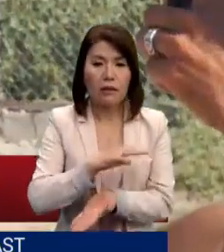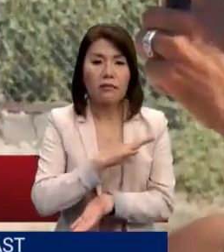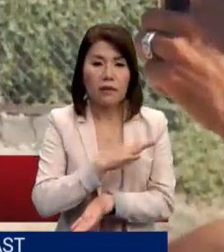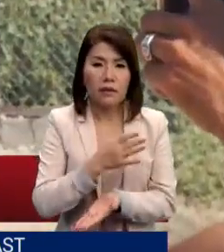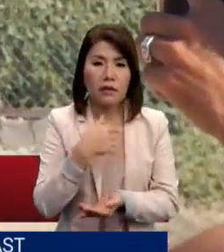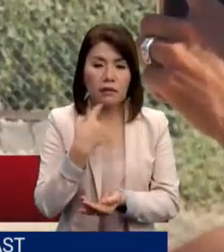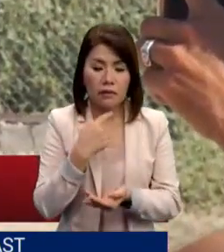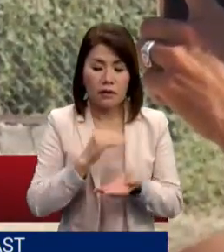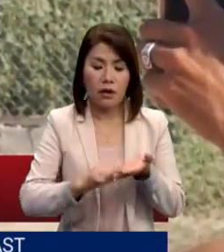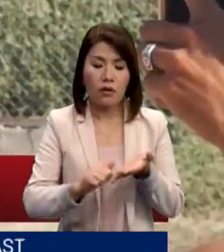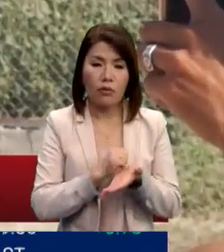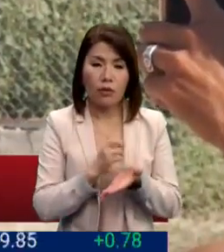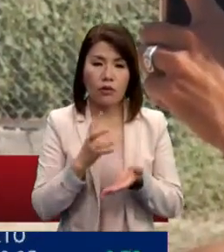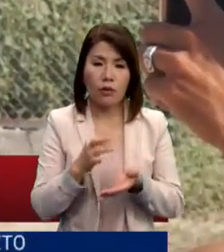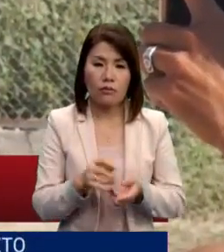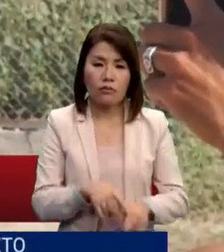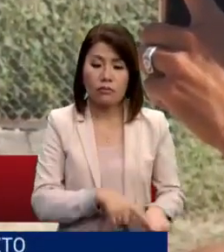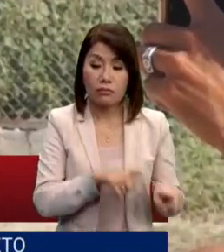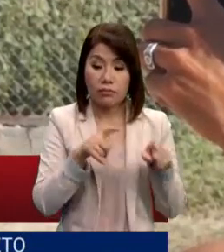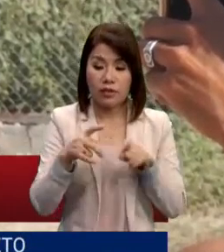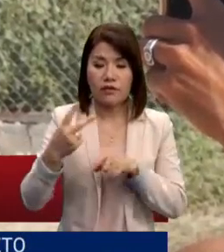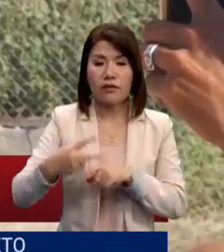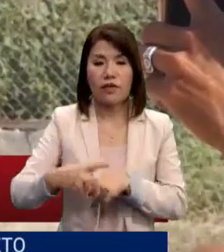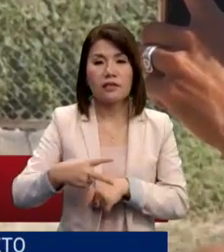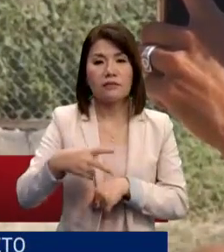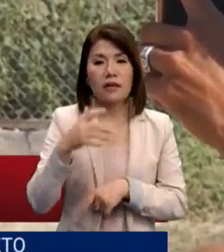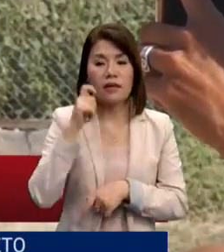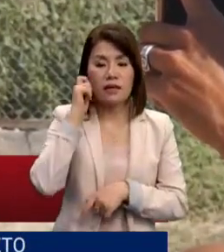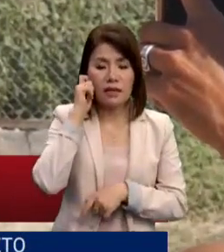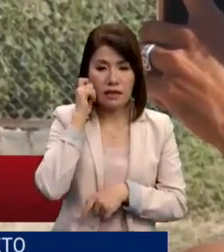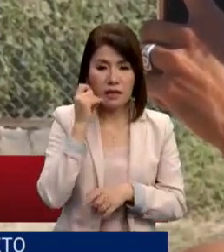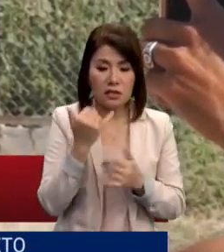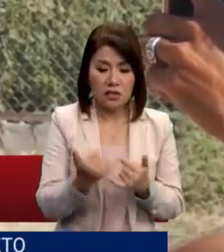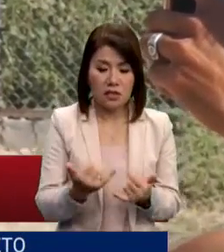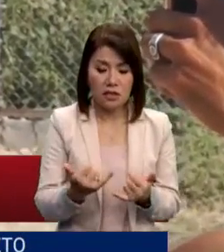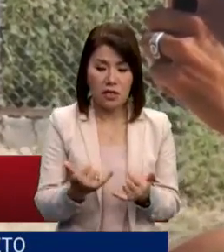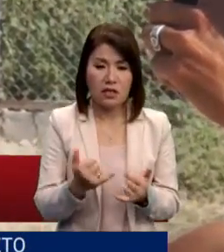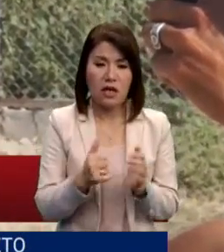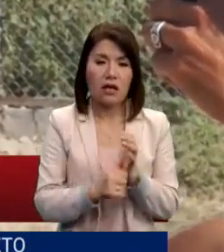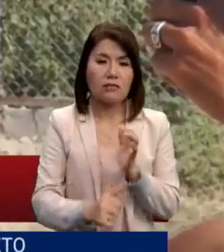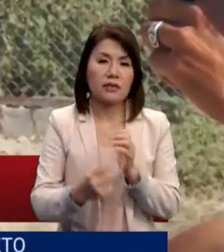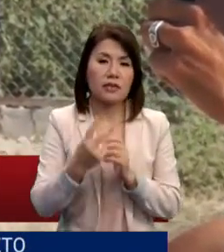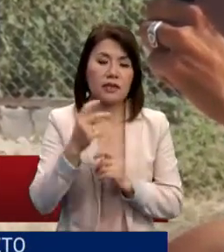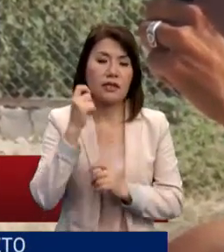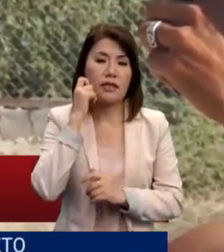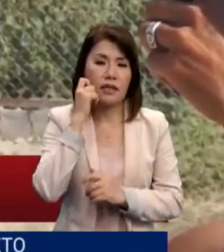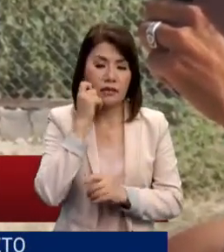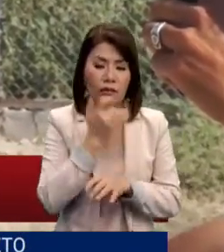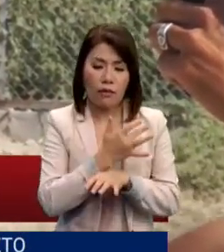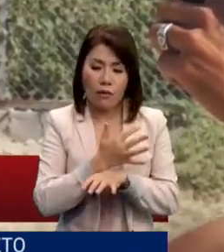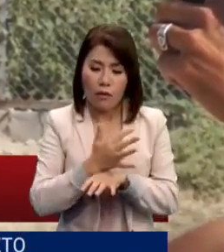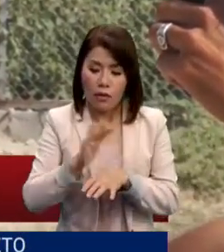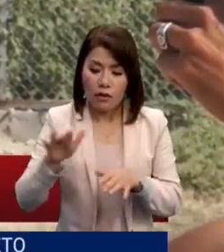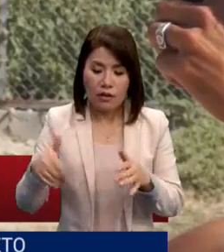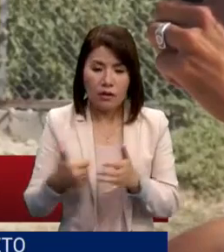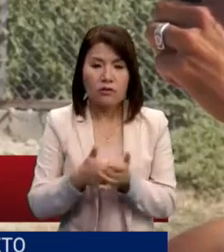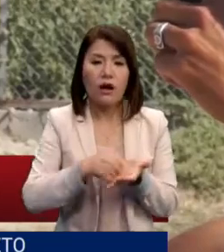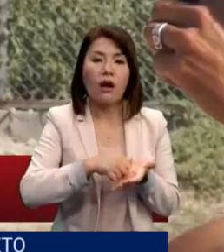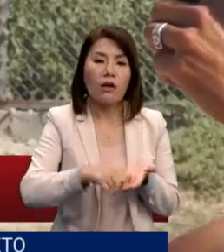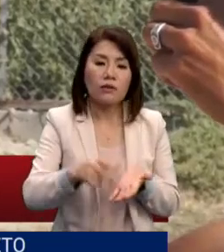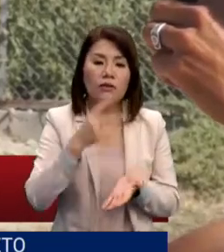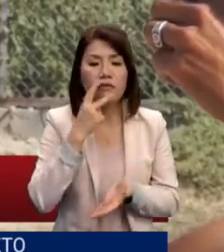Сағзалыққа көшіп келген кезде 25 жаста едік. Енді міне 62-ге келдік. Бұл асфальтты біз көреміз бе,